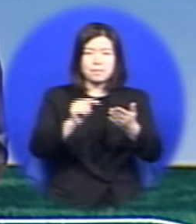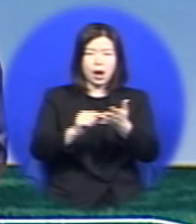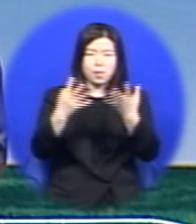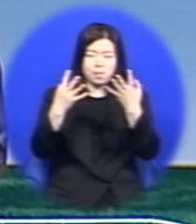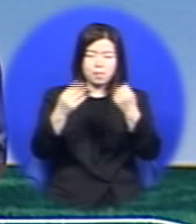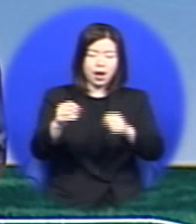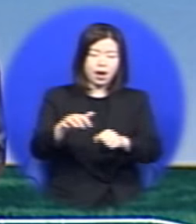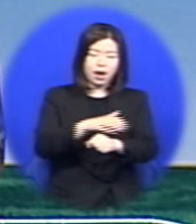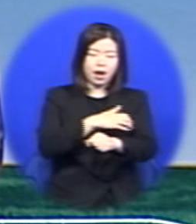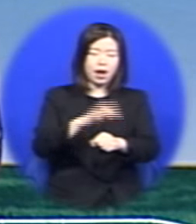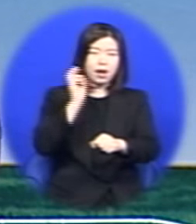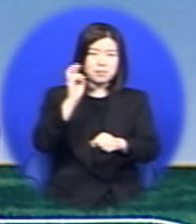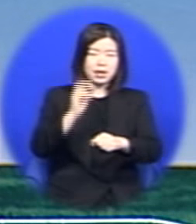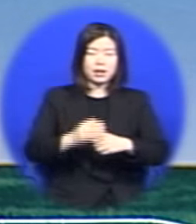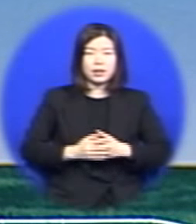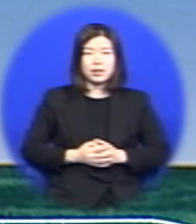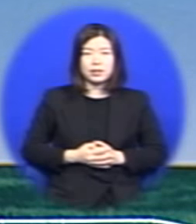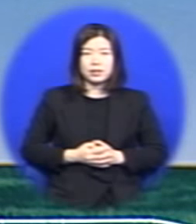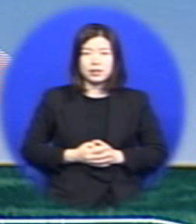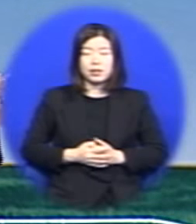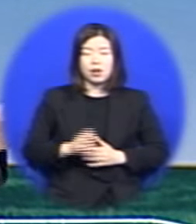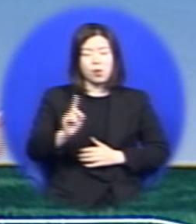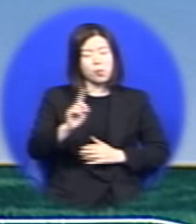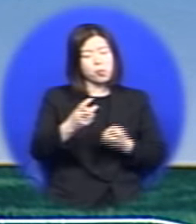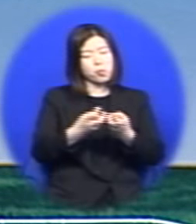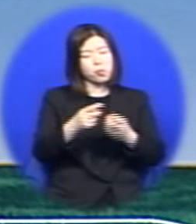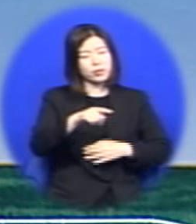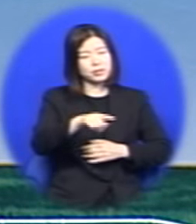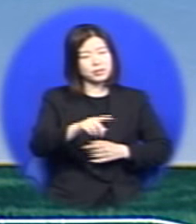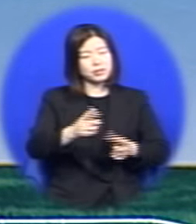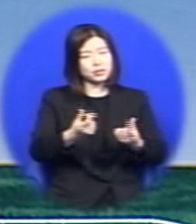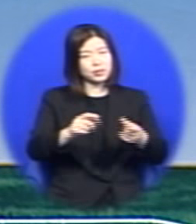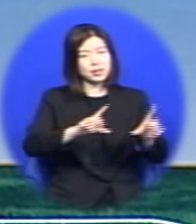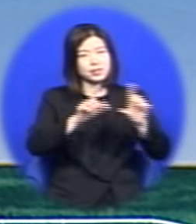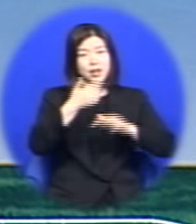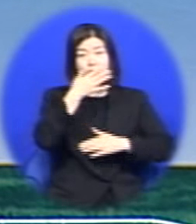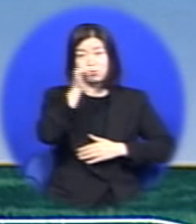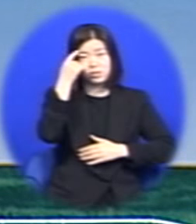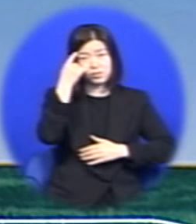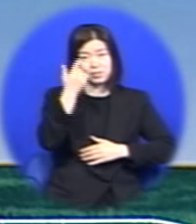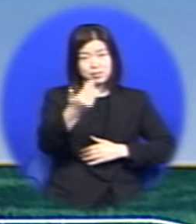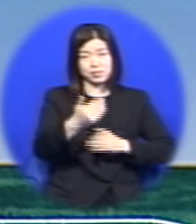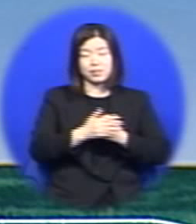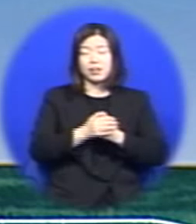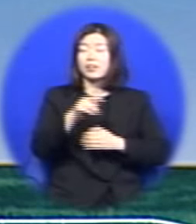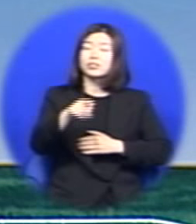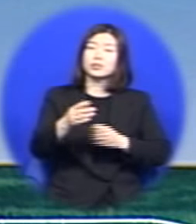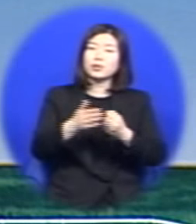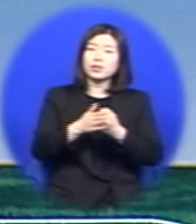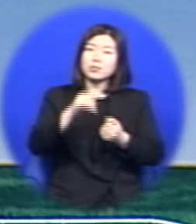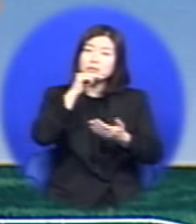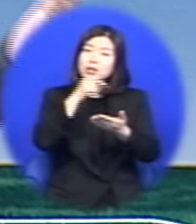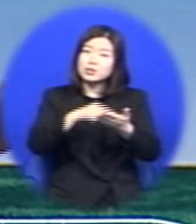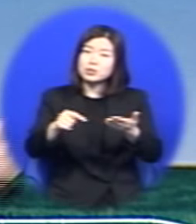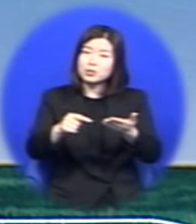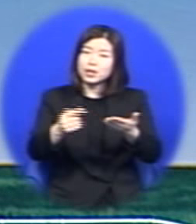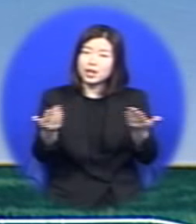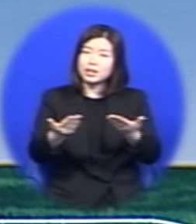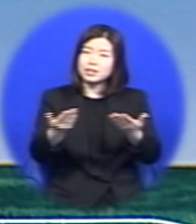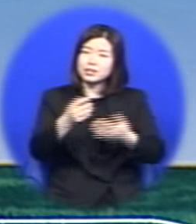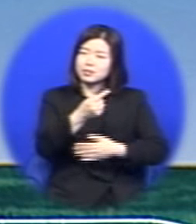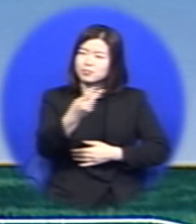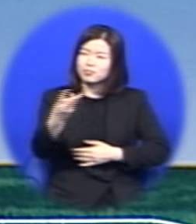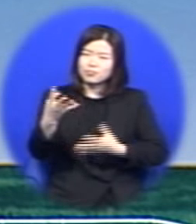불편할 것입니다. 어떻게 그렇게 살 수 있단 말이야. 그것 때문에 손해볼 일이 한두